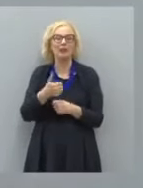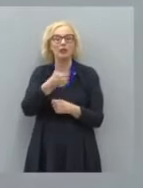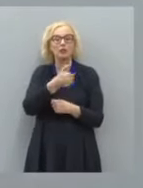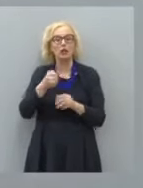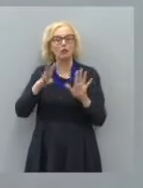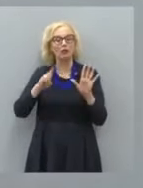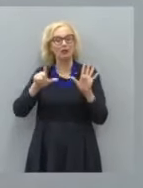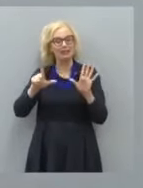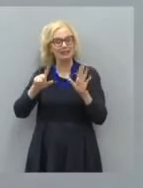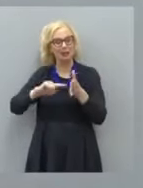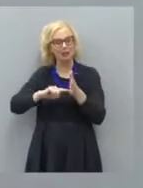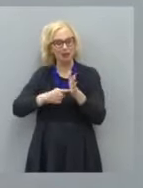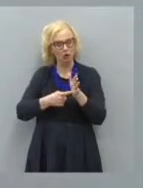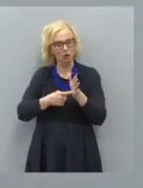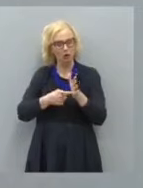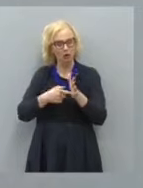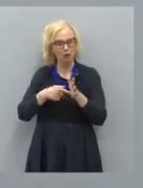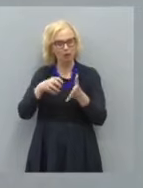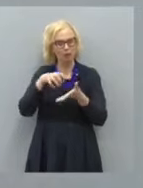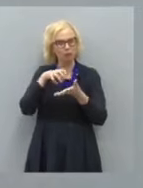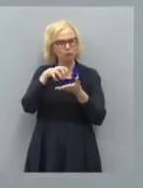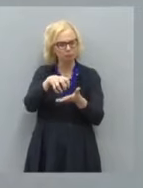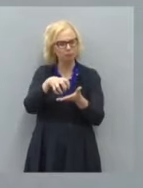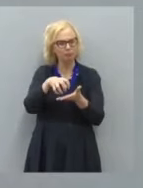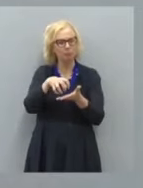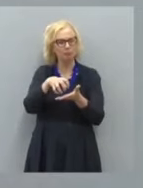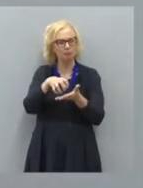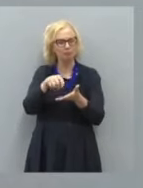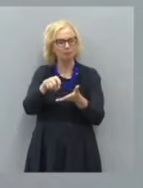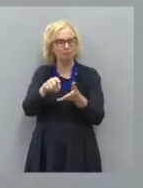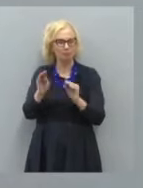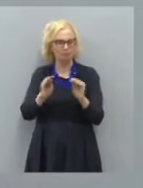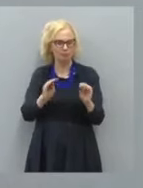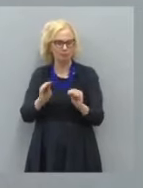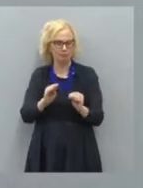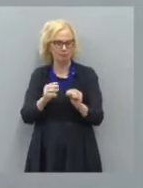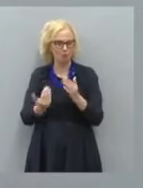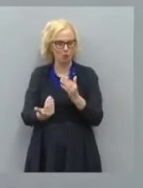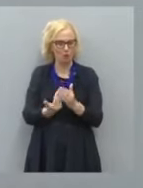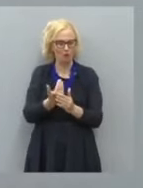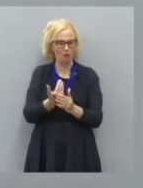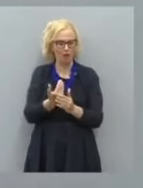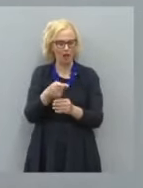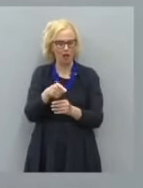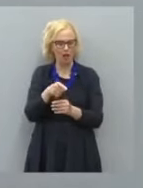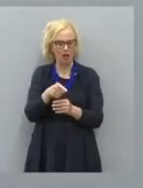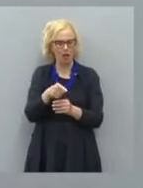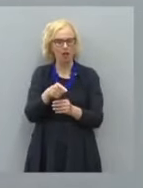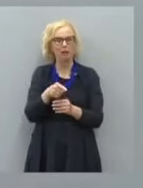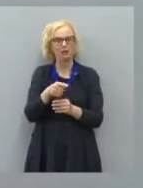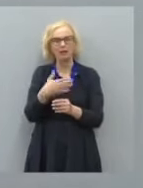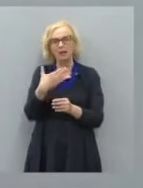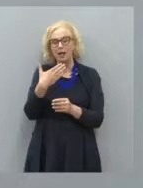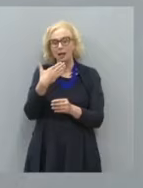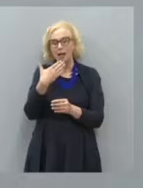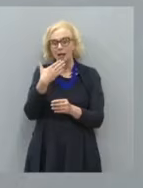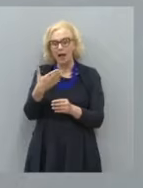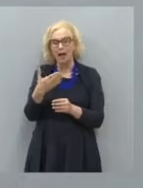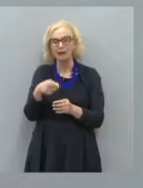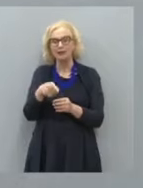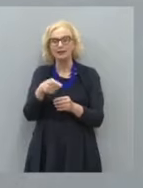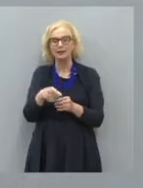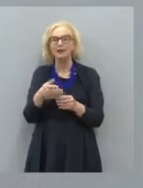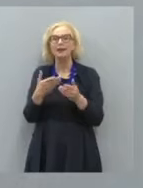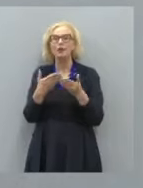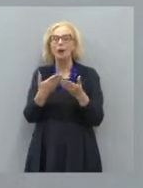messi in circolazione da questa nuova misura di assestamento grazie a una maggior allargamento